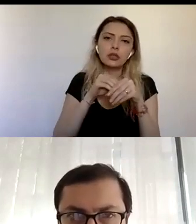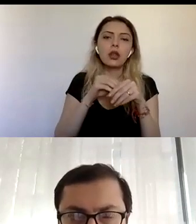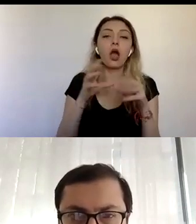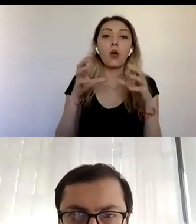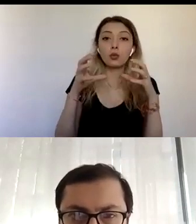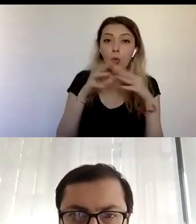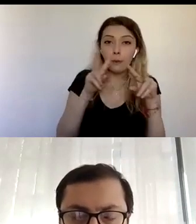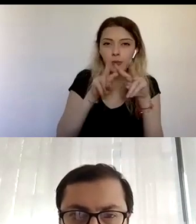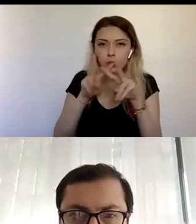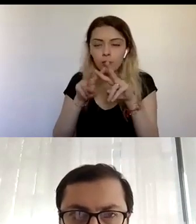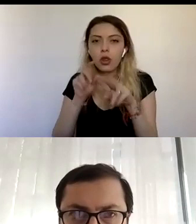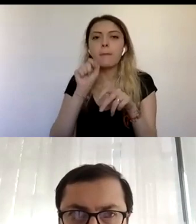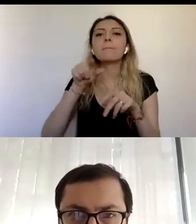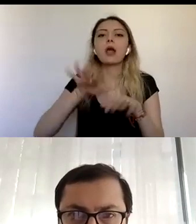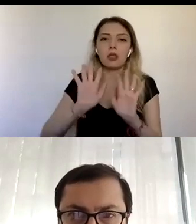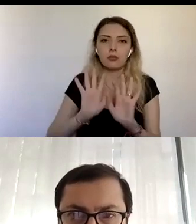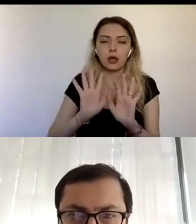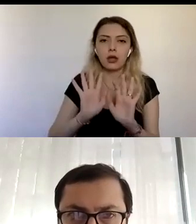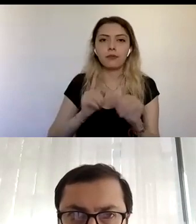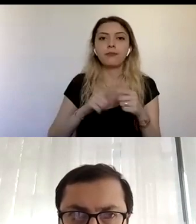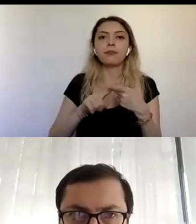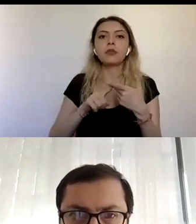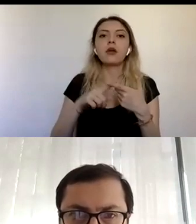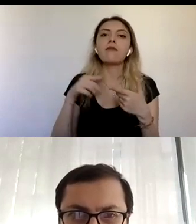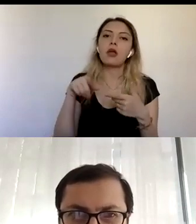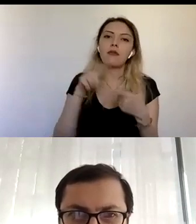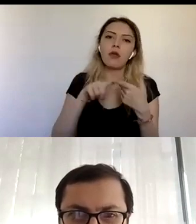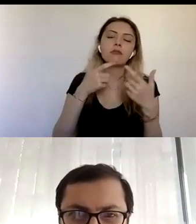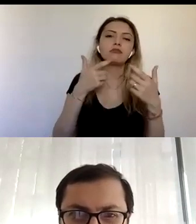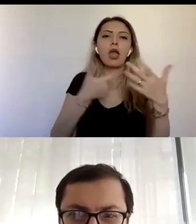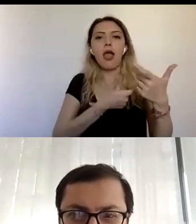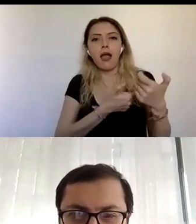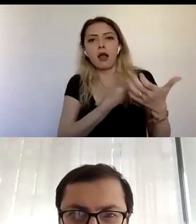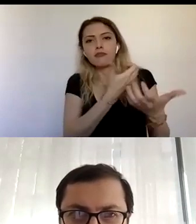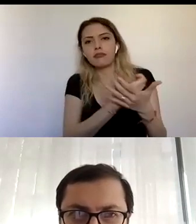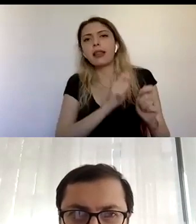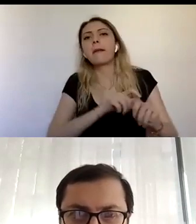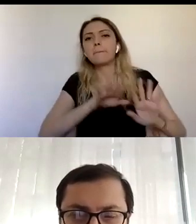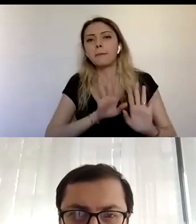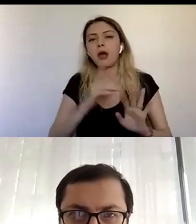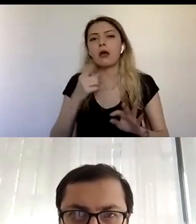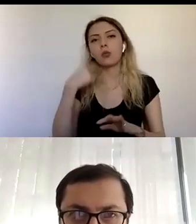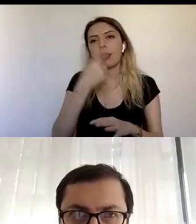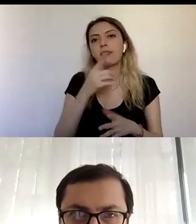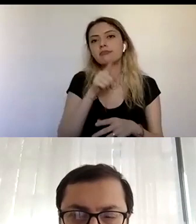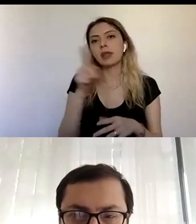linkinin paylaşılmaması ve bu sayede Zoom'da yaşanan durumların olmaması.